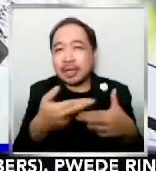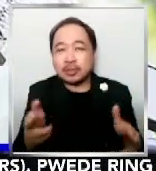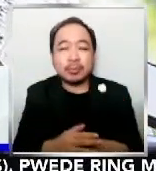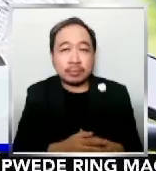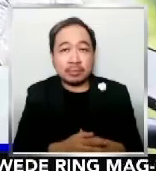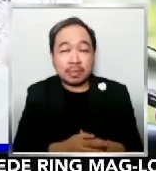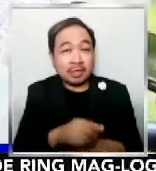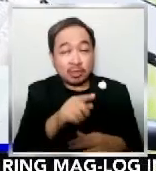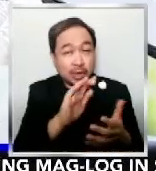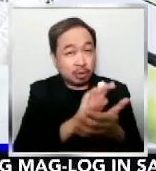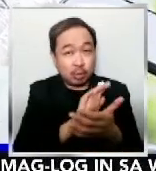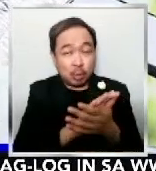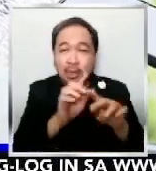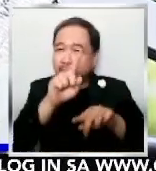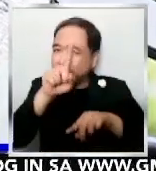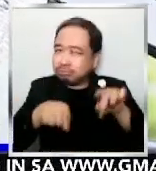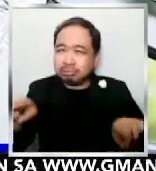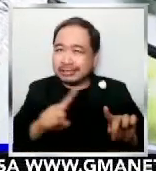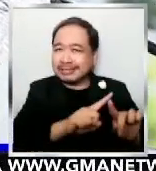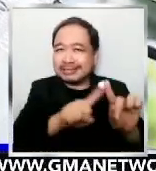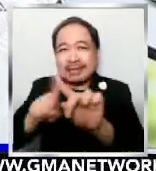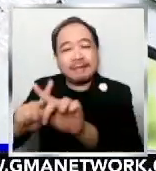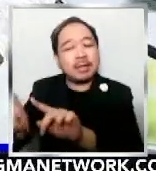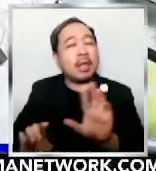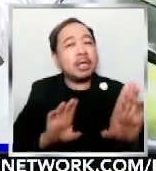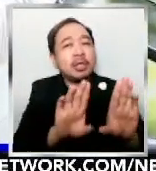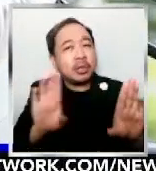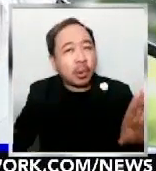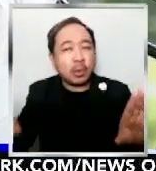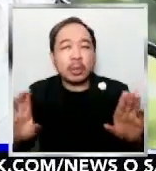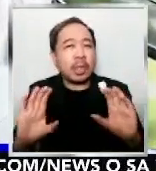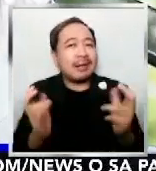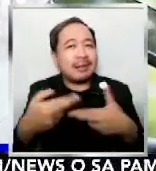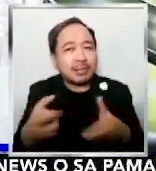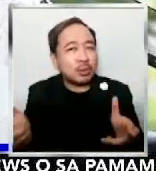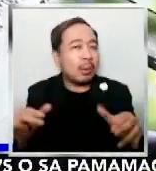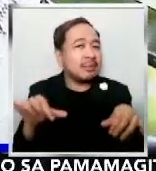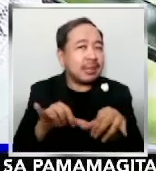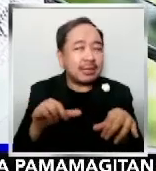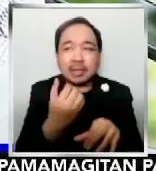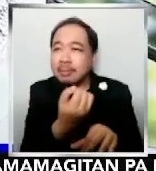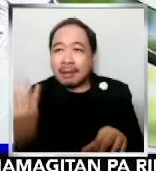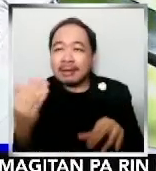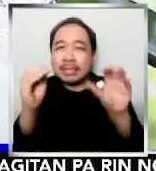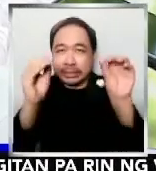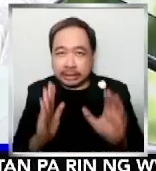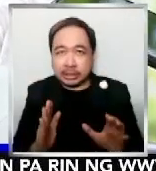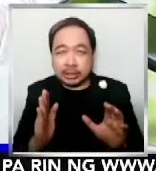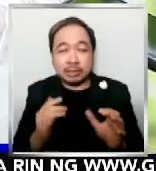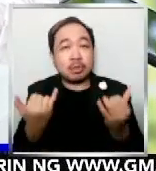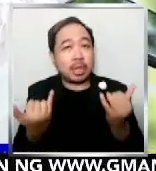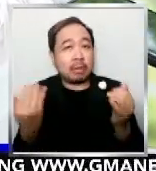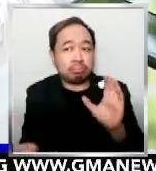sila exactly sa kanilang classrooms and sa kanilang teachers. So ang nilagay natin